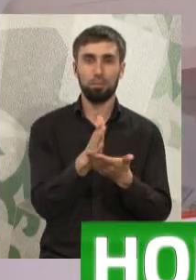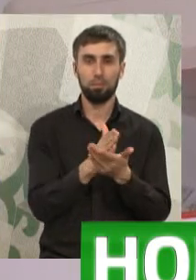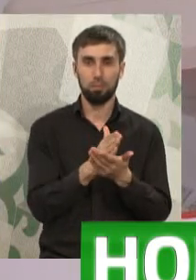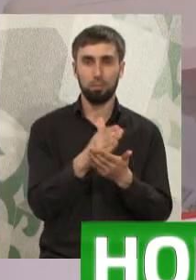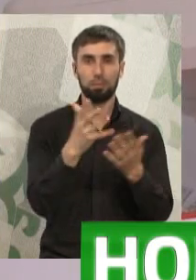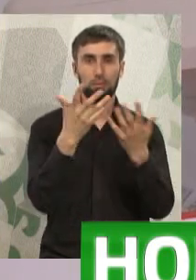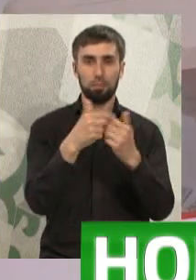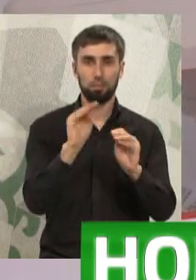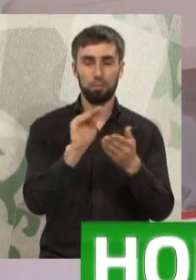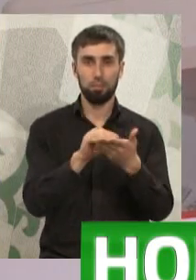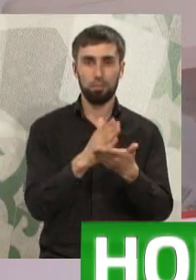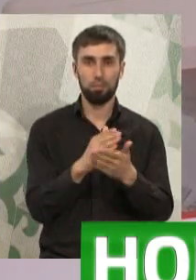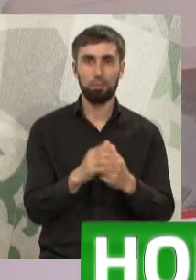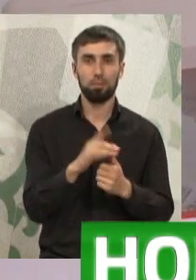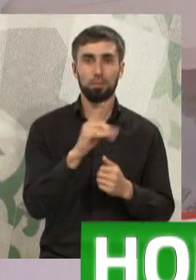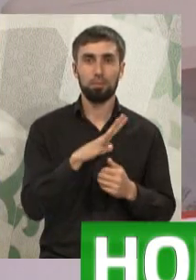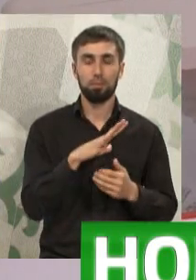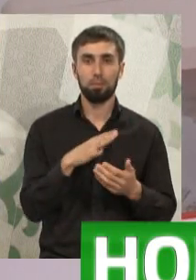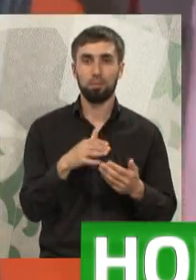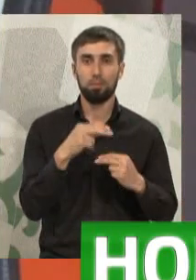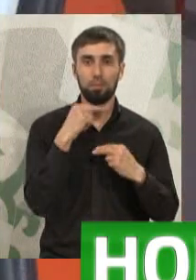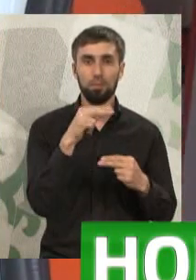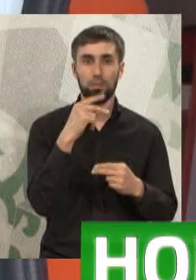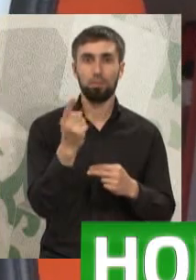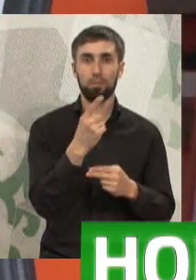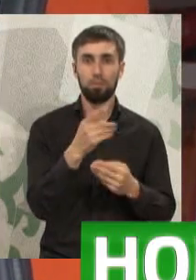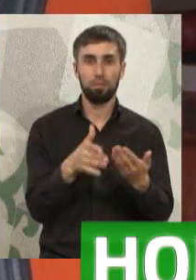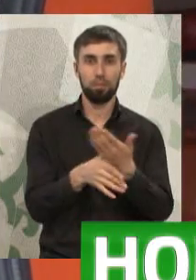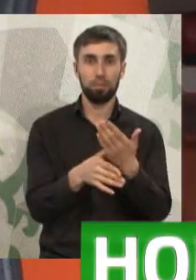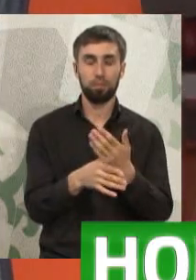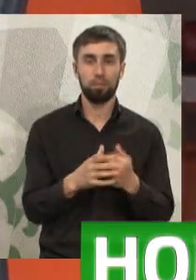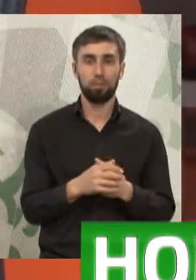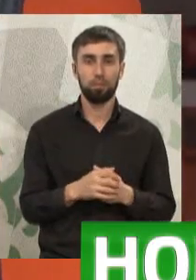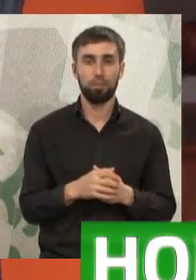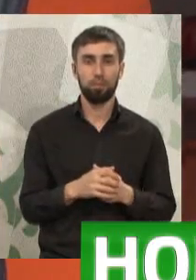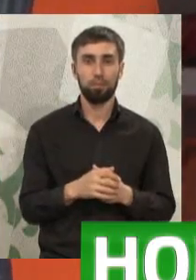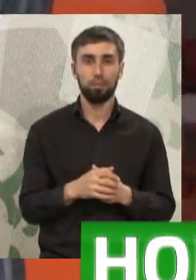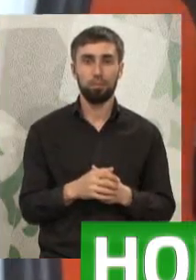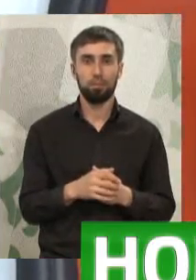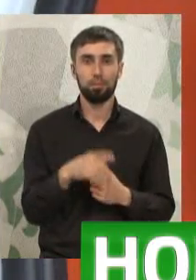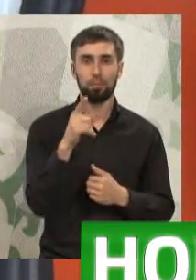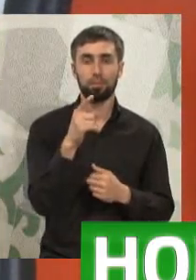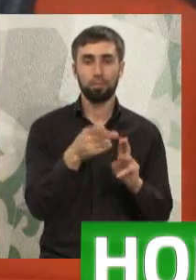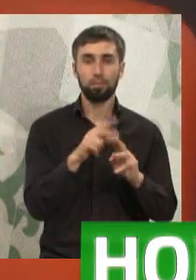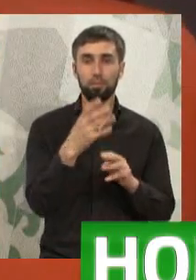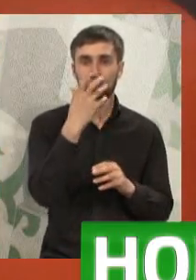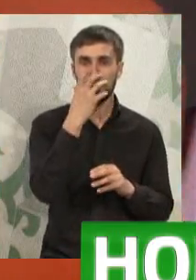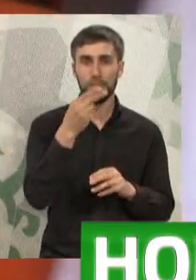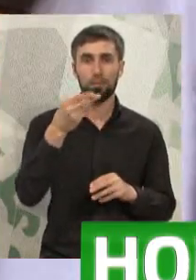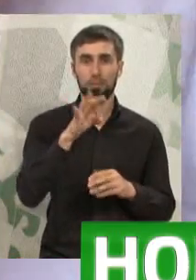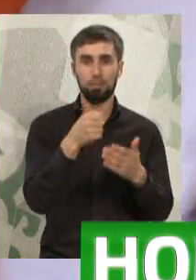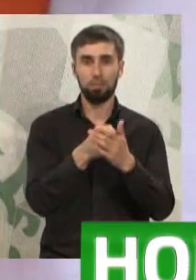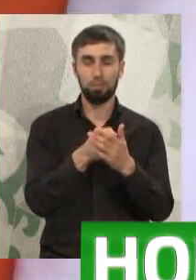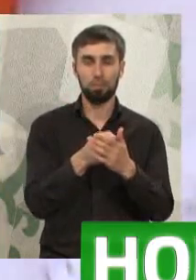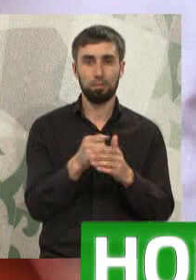для госпитализации и оказания первой помощи больному. Тут, начиная от трудовой деятельности до реанимации больного. Тут